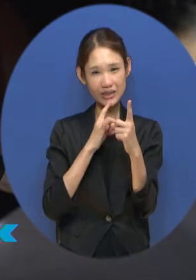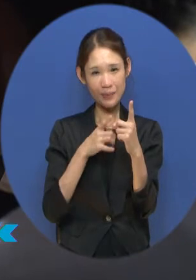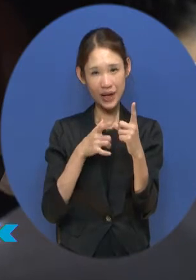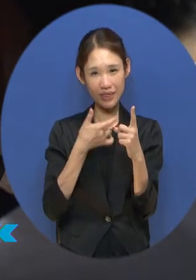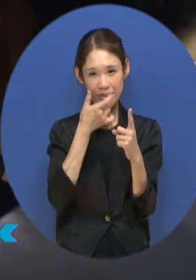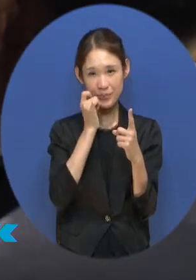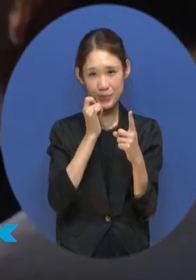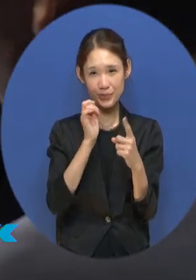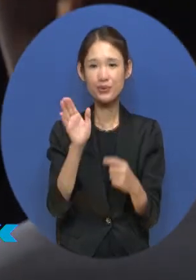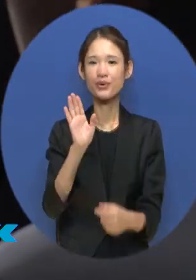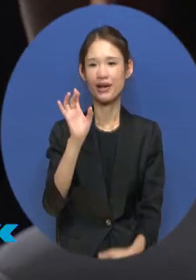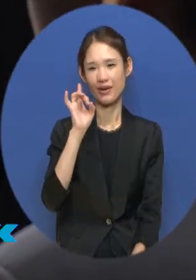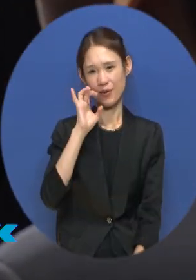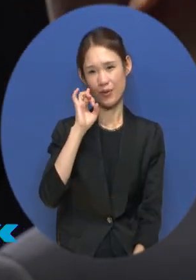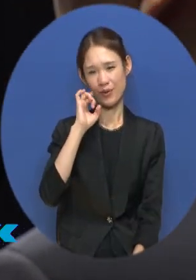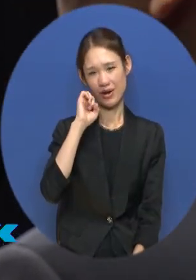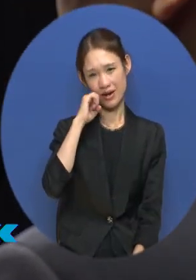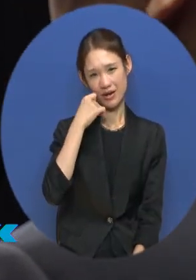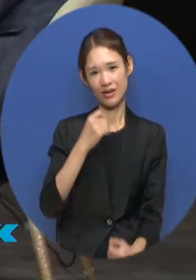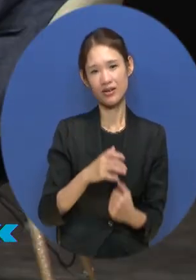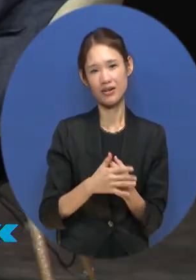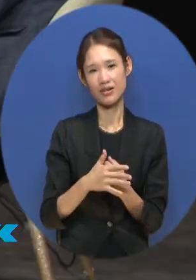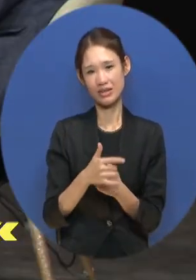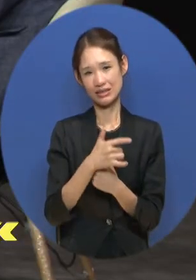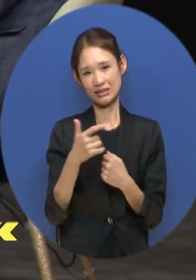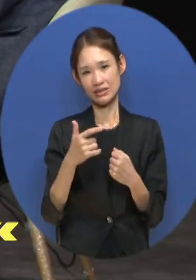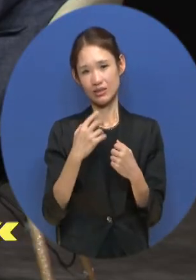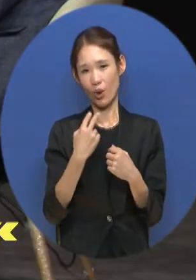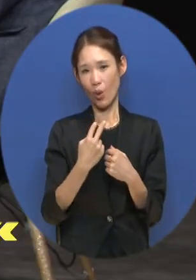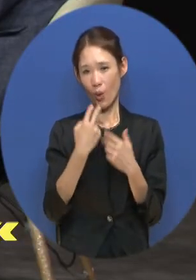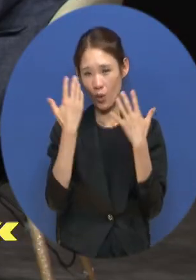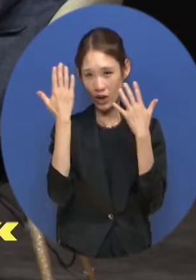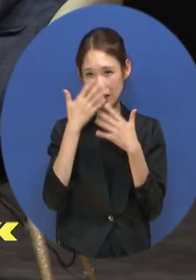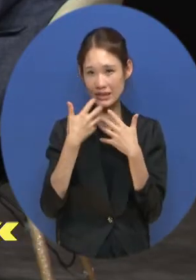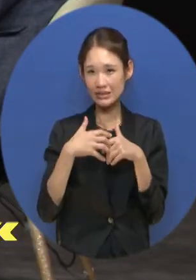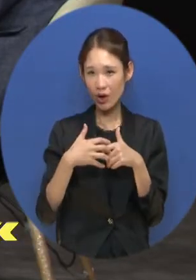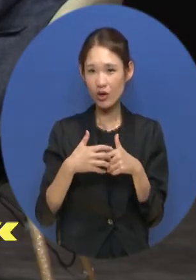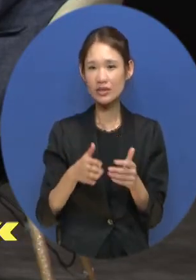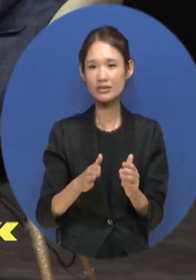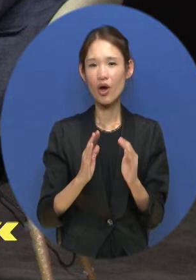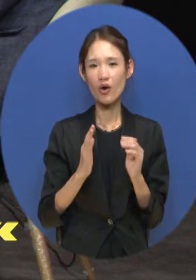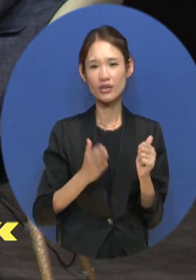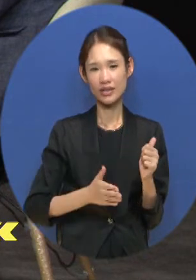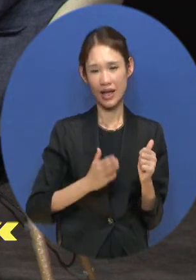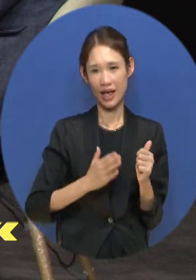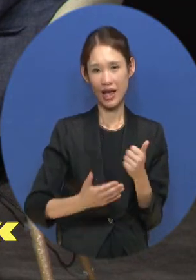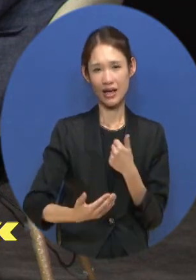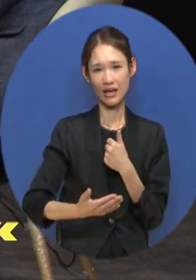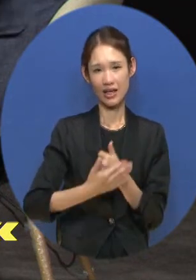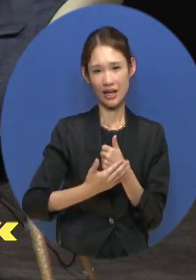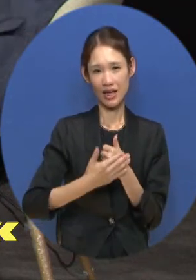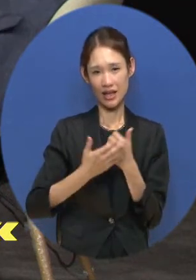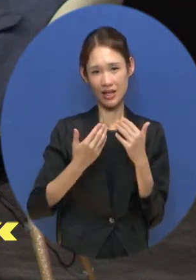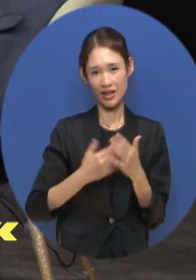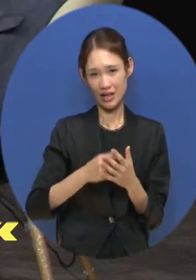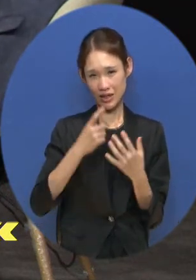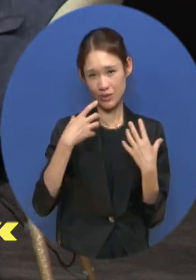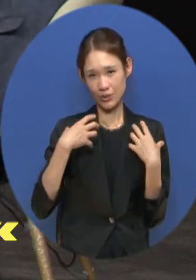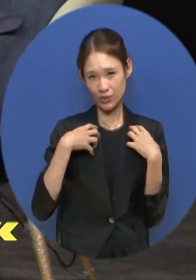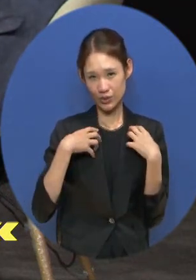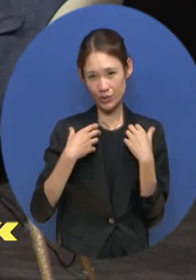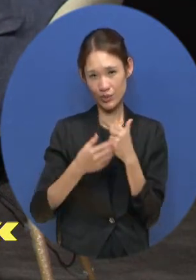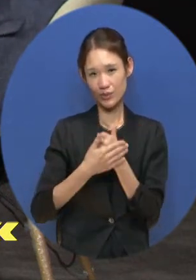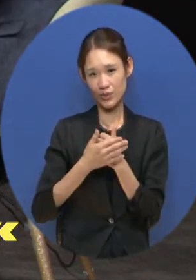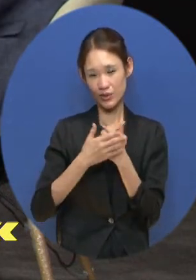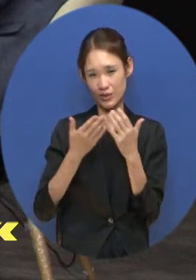다 해결하겠다 이런 건 그러니까 조금 이제 무리인 것 같습니다. 대형 공기청정기를 설치해주기로 설치하는 것을 정부에서